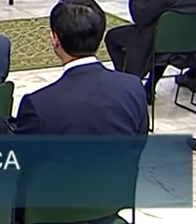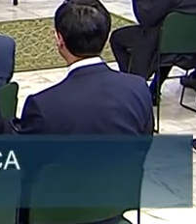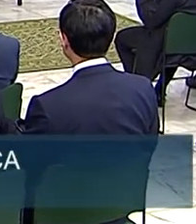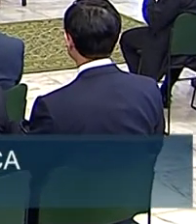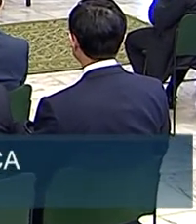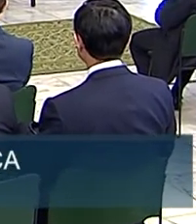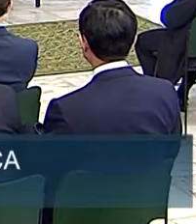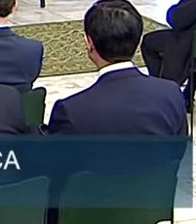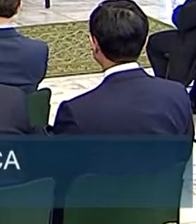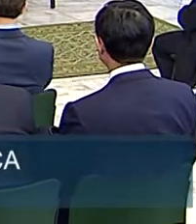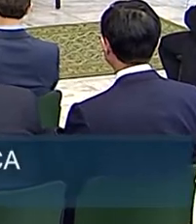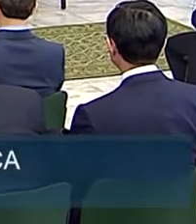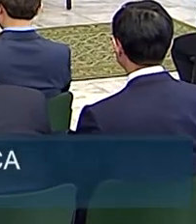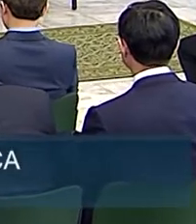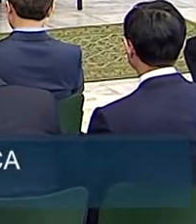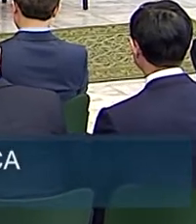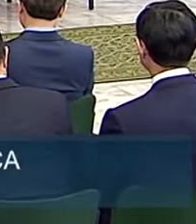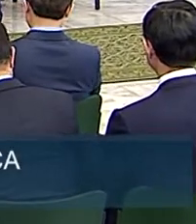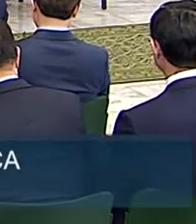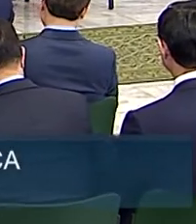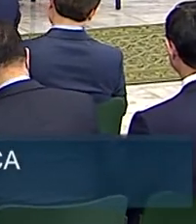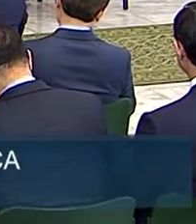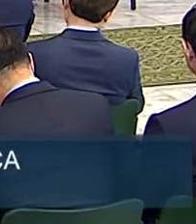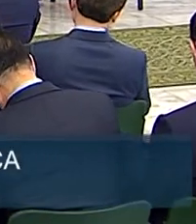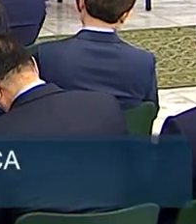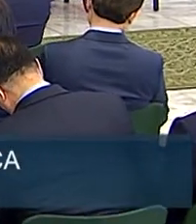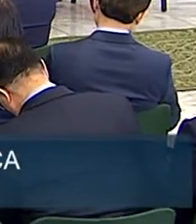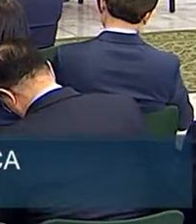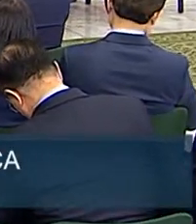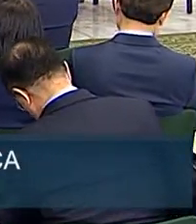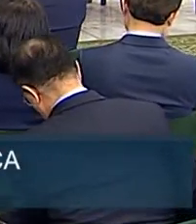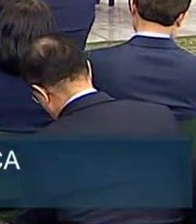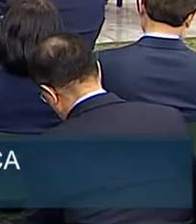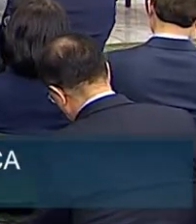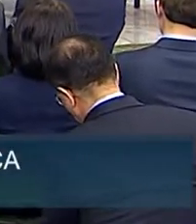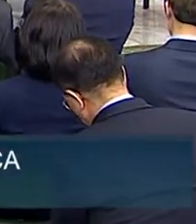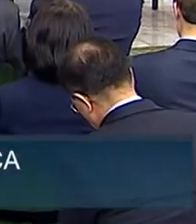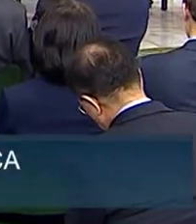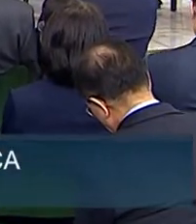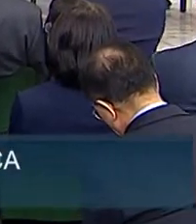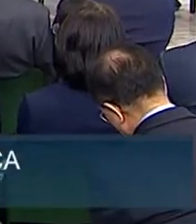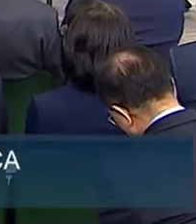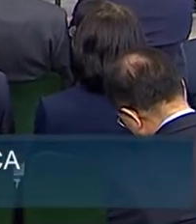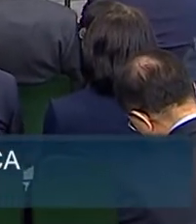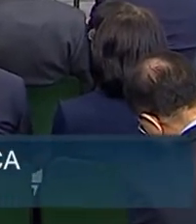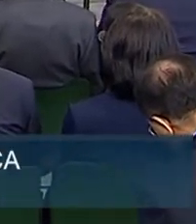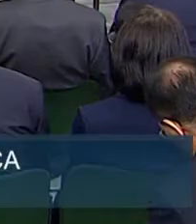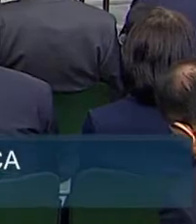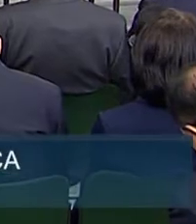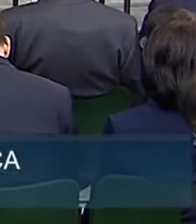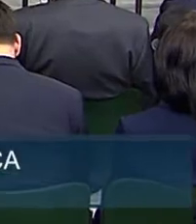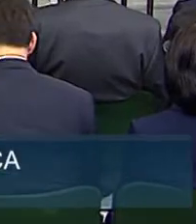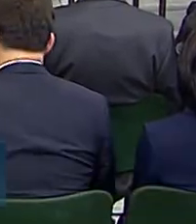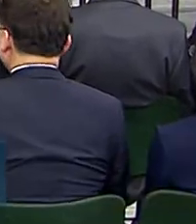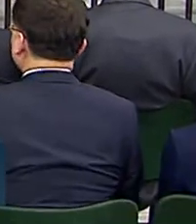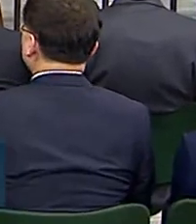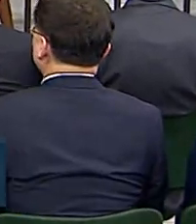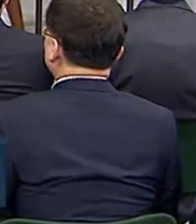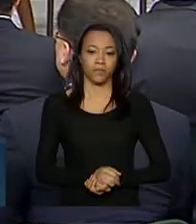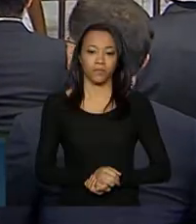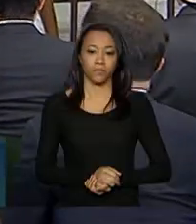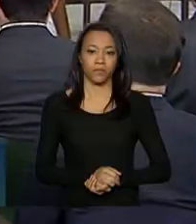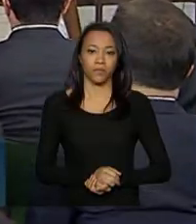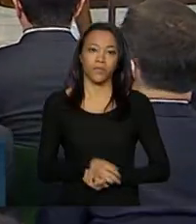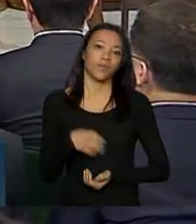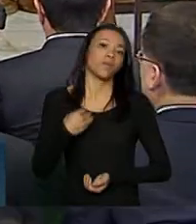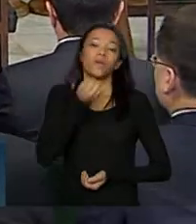박근혜 대통령께서 말씀하시겠습니다. 안녕하십니까. 저와 저의 대표단. Agradeço